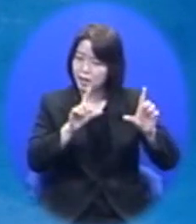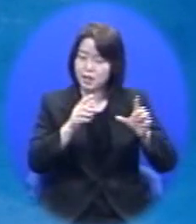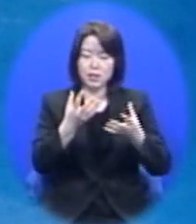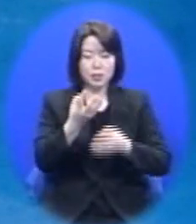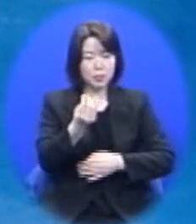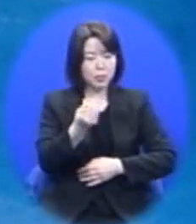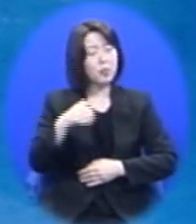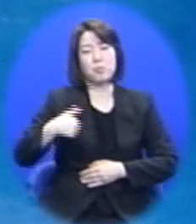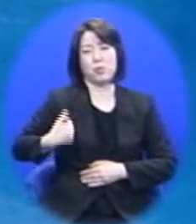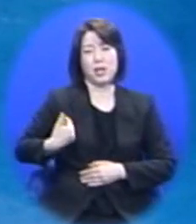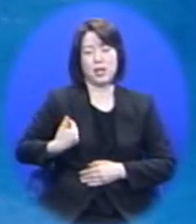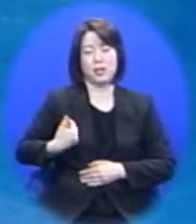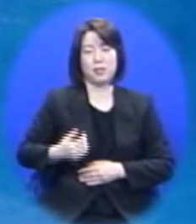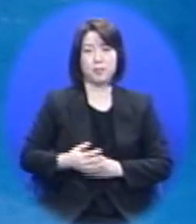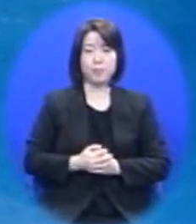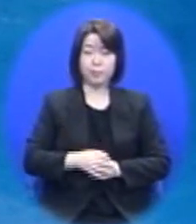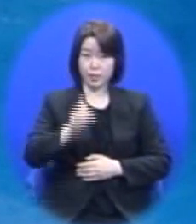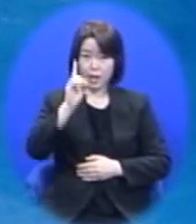한 번은